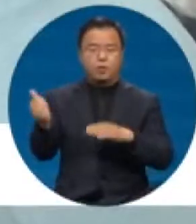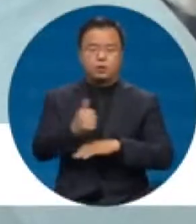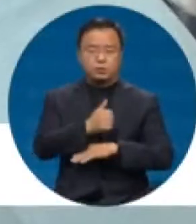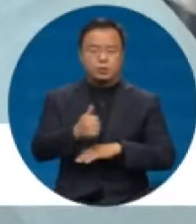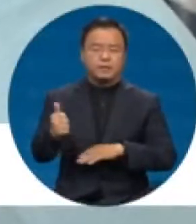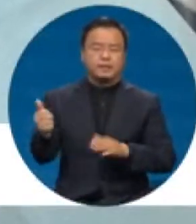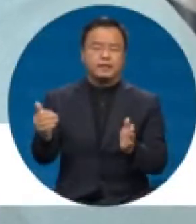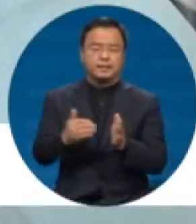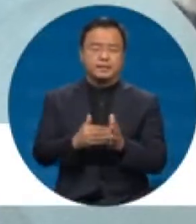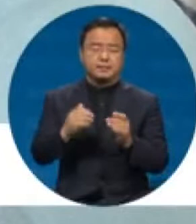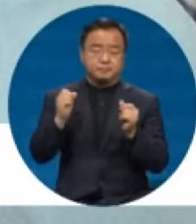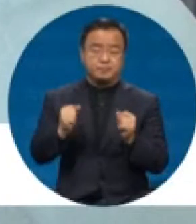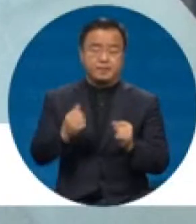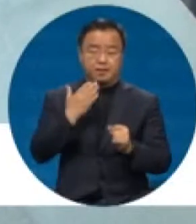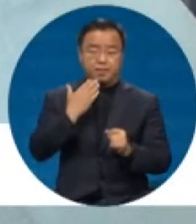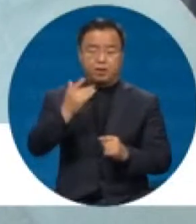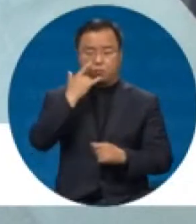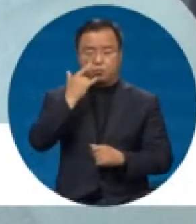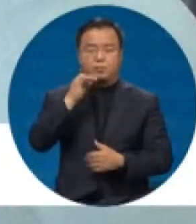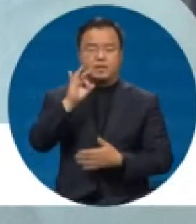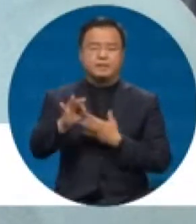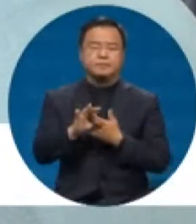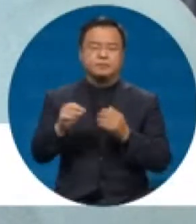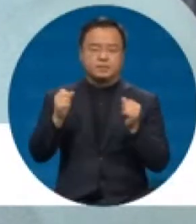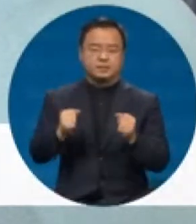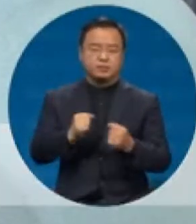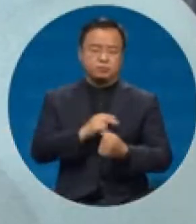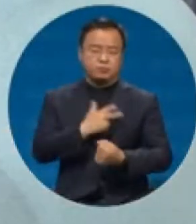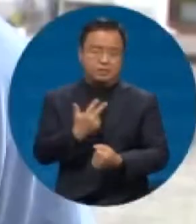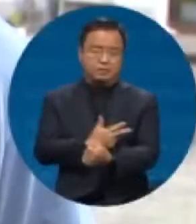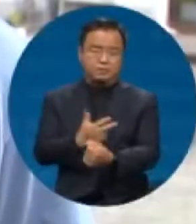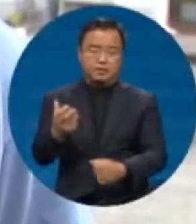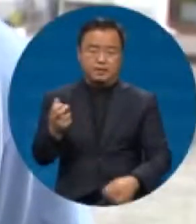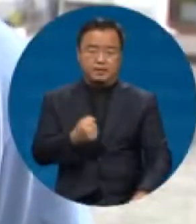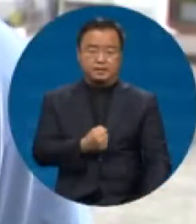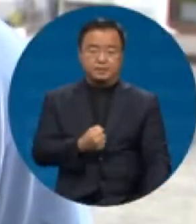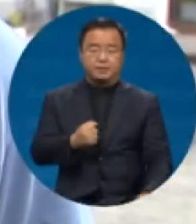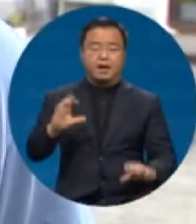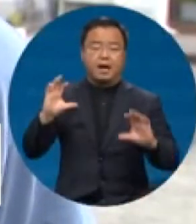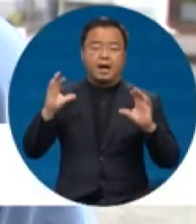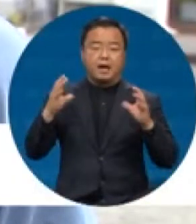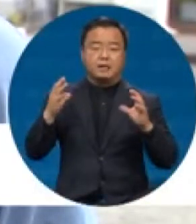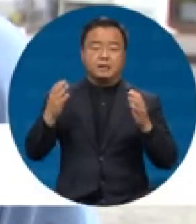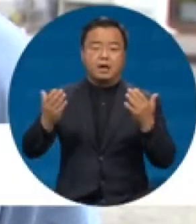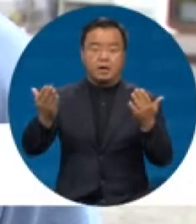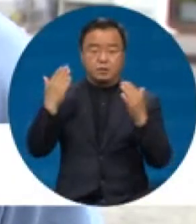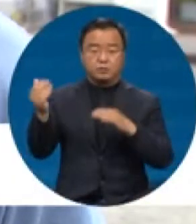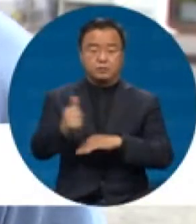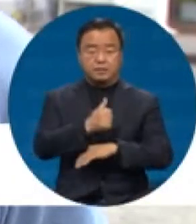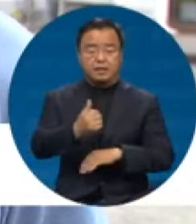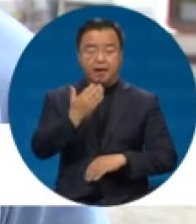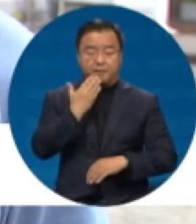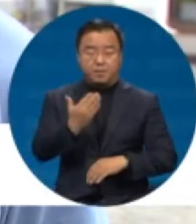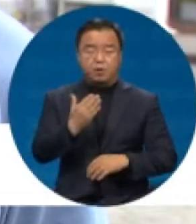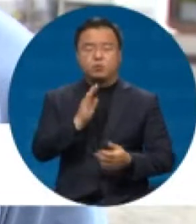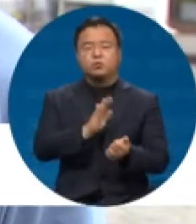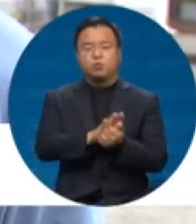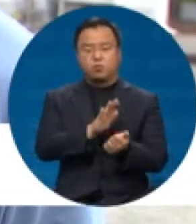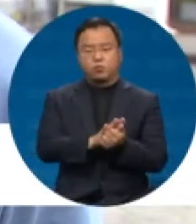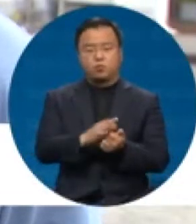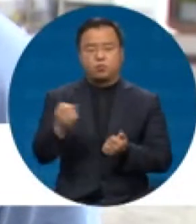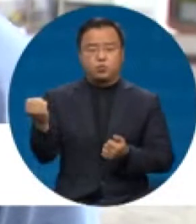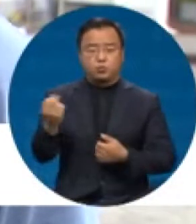부모도 임시 체류 자격을 얻어 자녀를 기를 수 있게 됩니다 아동들이 학교를 다닐 수 있게 해주고 또 그것들에 대해서